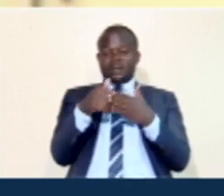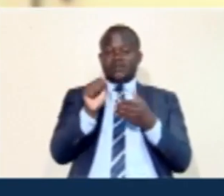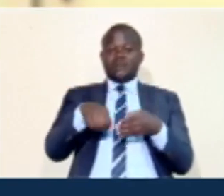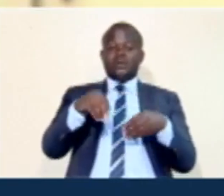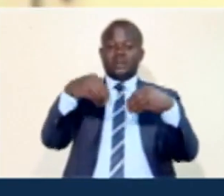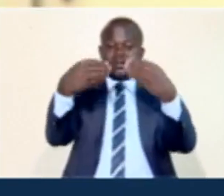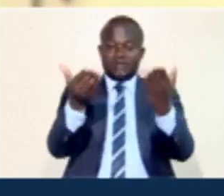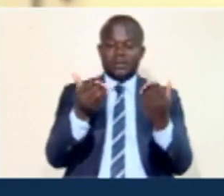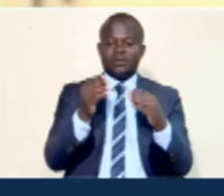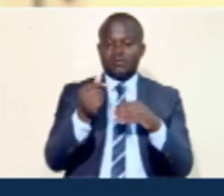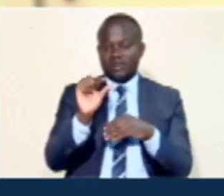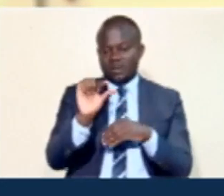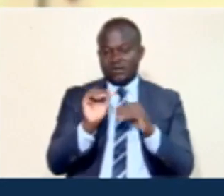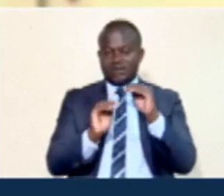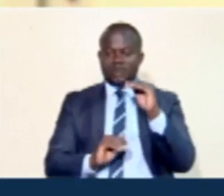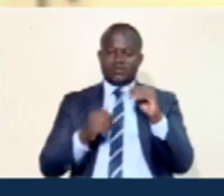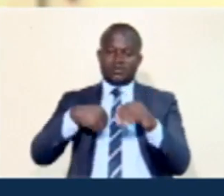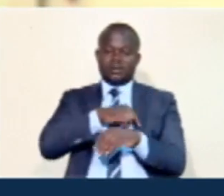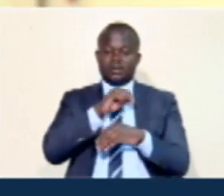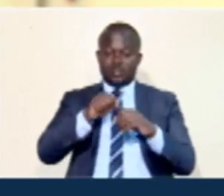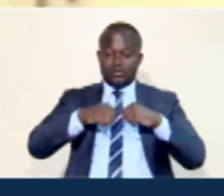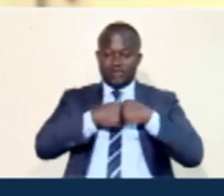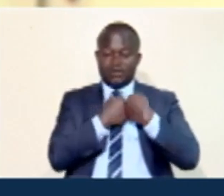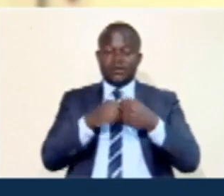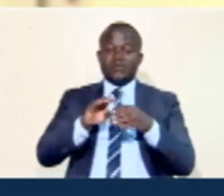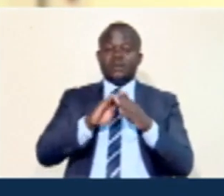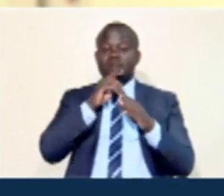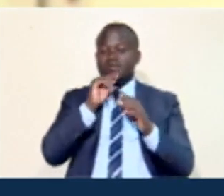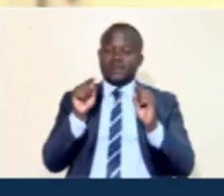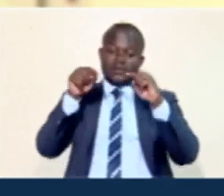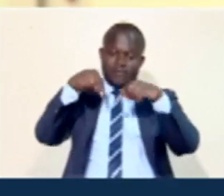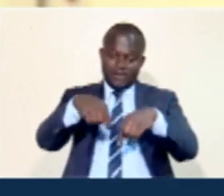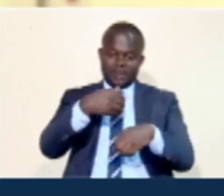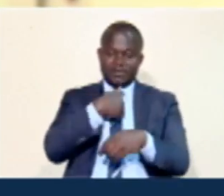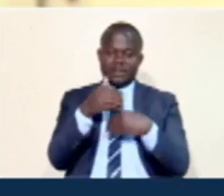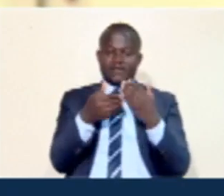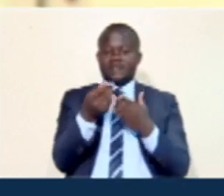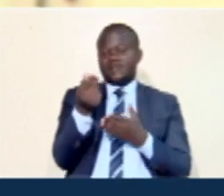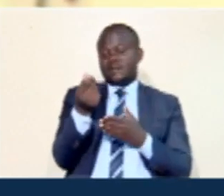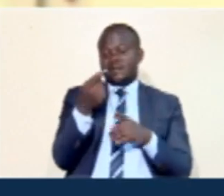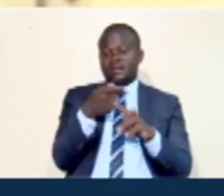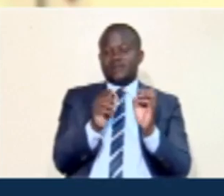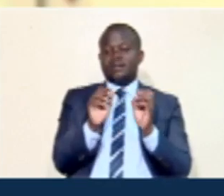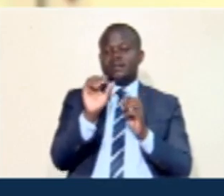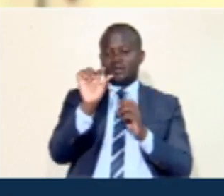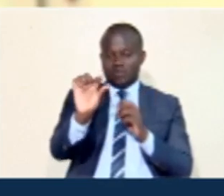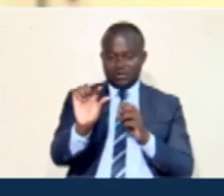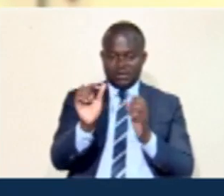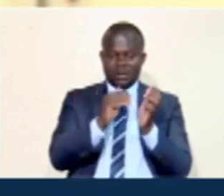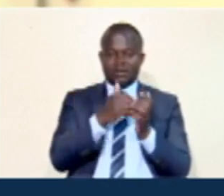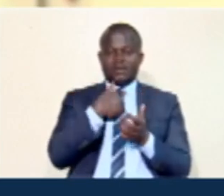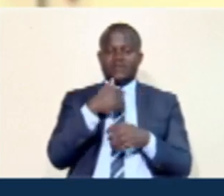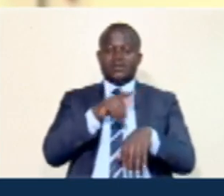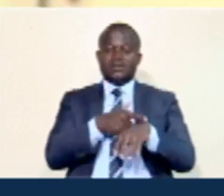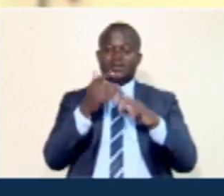ikaguhera kuri toyo hasi, tugashobora guhangana n'abashoramari baza bafite amafaranga ari kuri tonoya kandi bafite